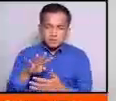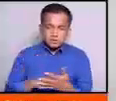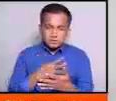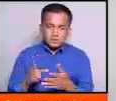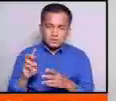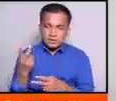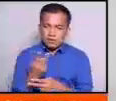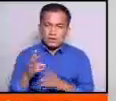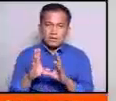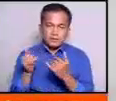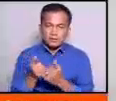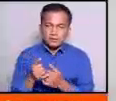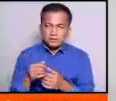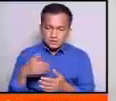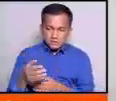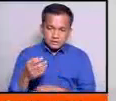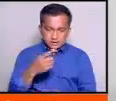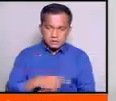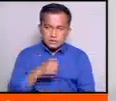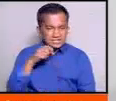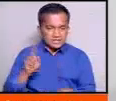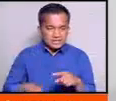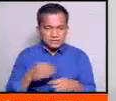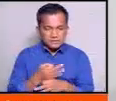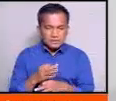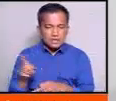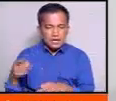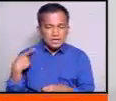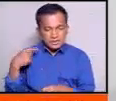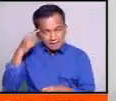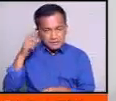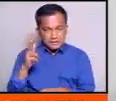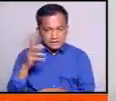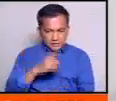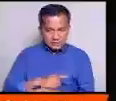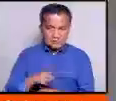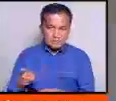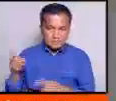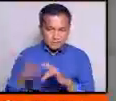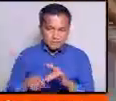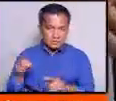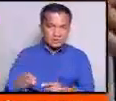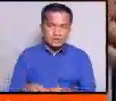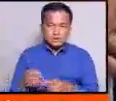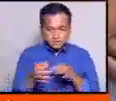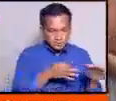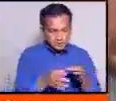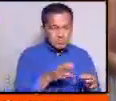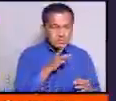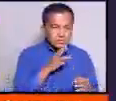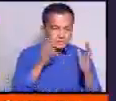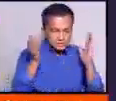that within the next few days. If they won't be able to fix it, I think they have 30 days. Then we will penalize them. Paliwanag naman ng water